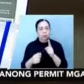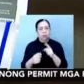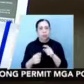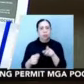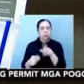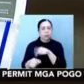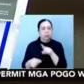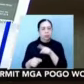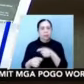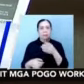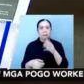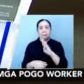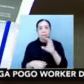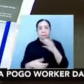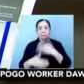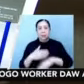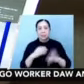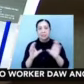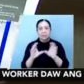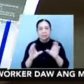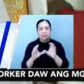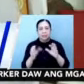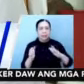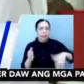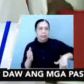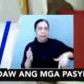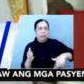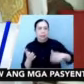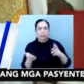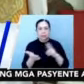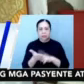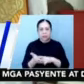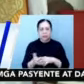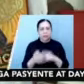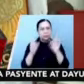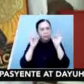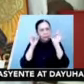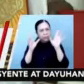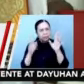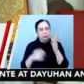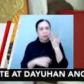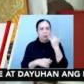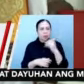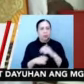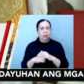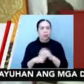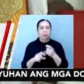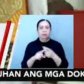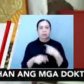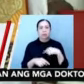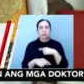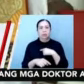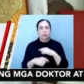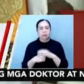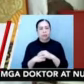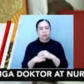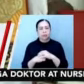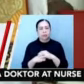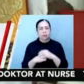birth certificate ng mga nagpapalit registration. Alarming siya in the sense na based on our intelligence,